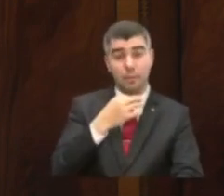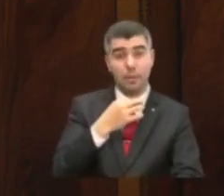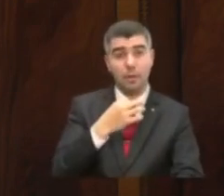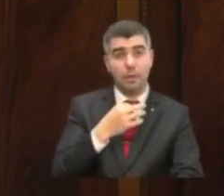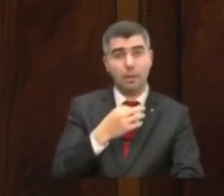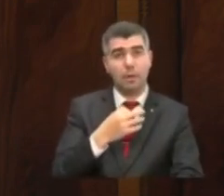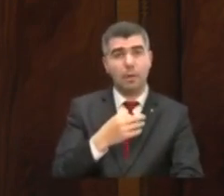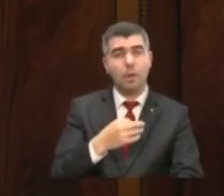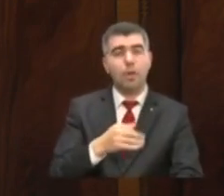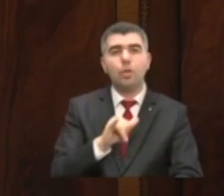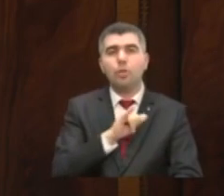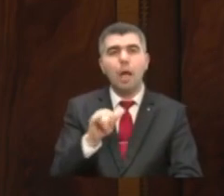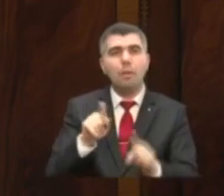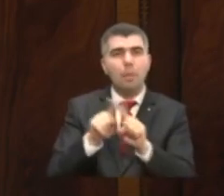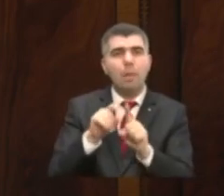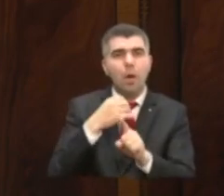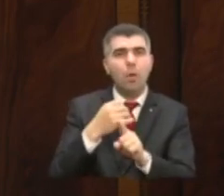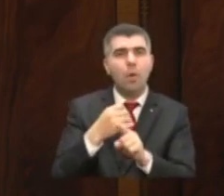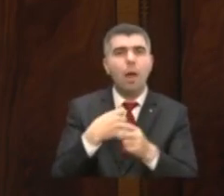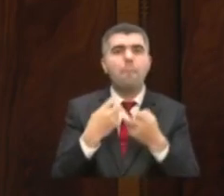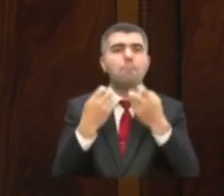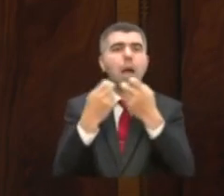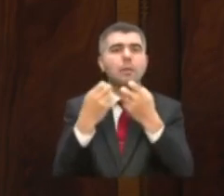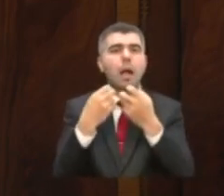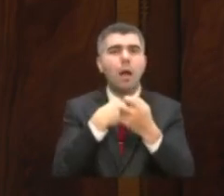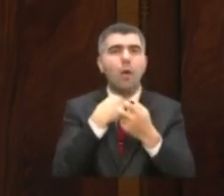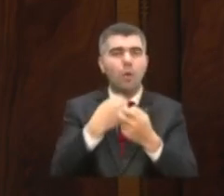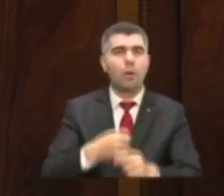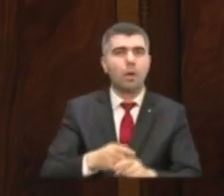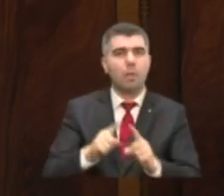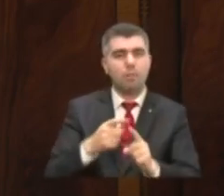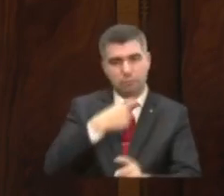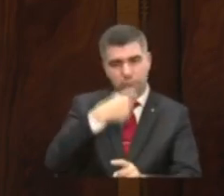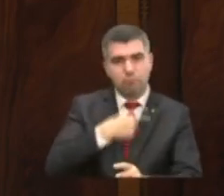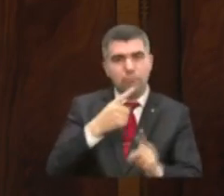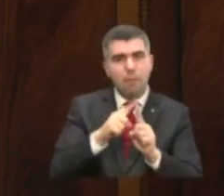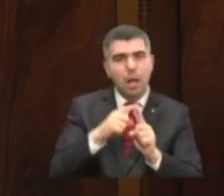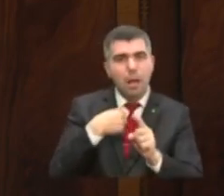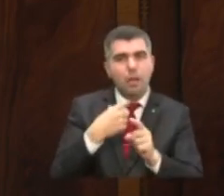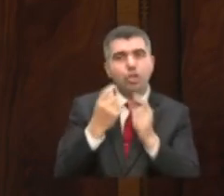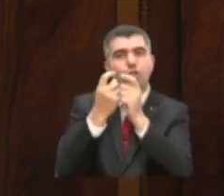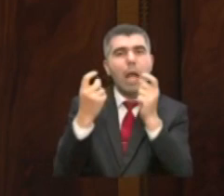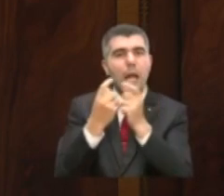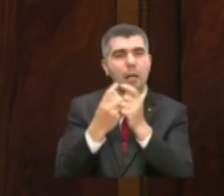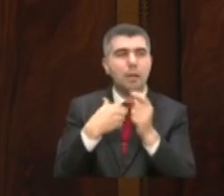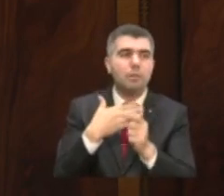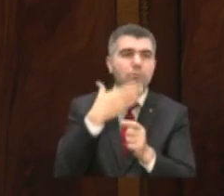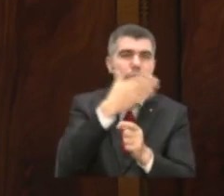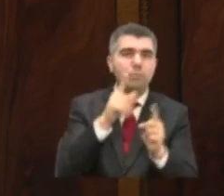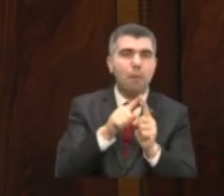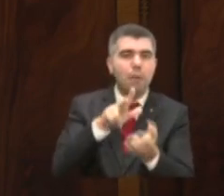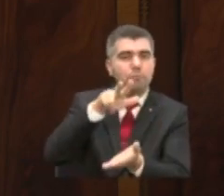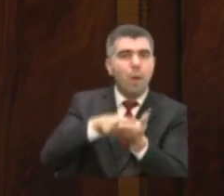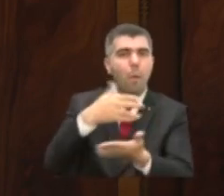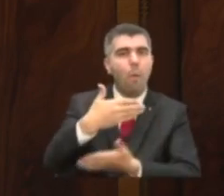ديروا والو مع الإدارات. أنا نعطيكم سيناريو صغير، نمثل راسي كمقاول صغير، بغيت ندير ناخذ شي رخصة،